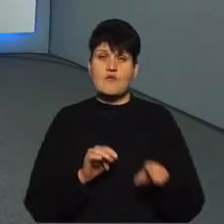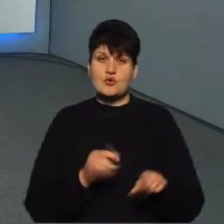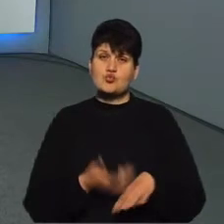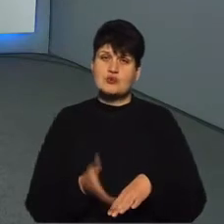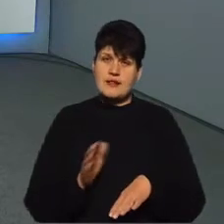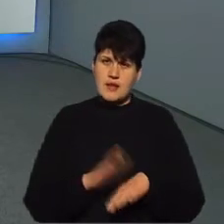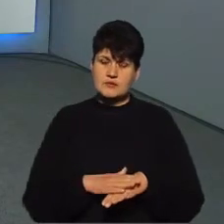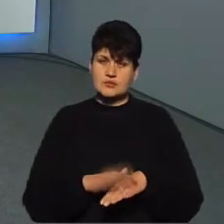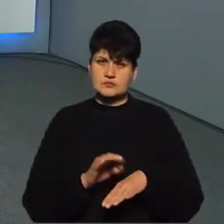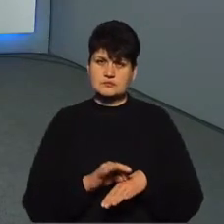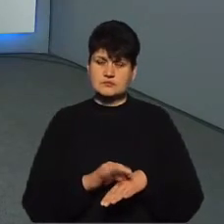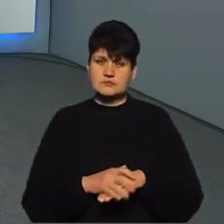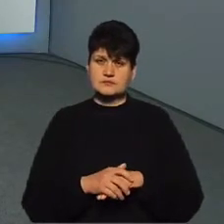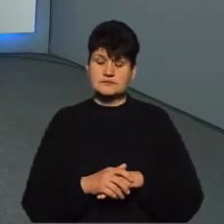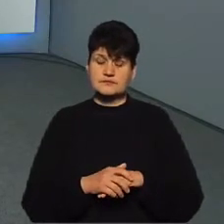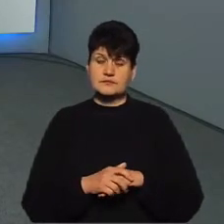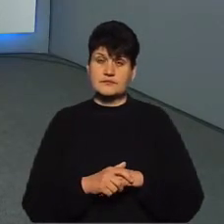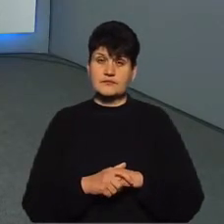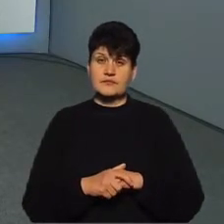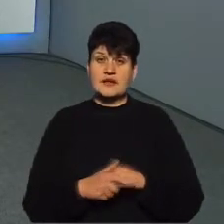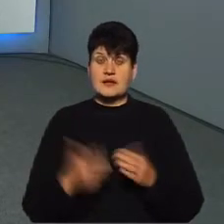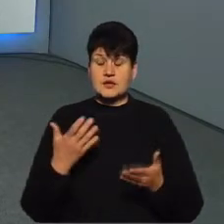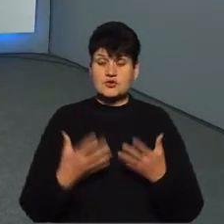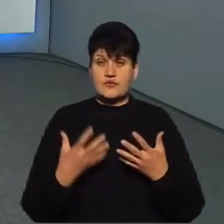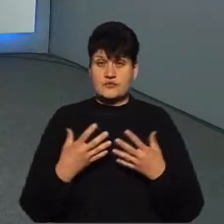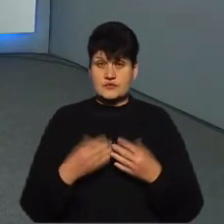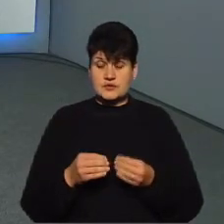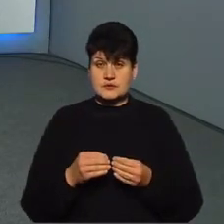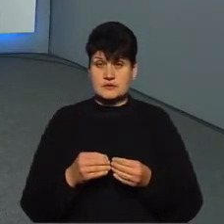перебіг? Якщо ви маєте на увазі супутня патологія коронавірус,